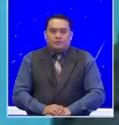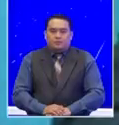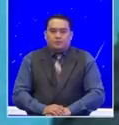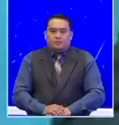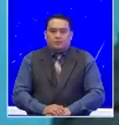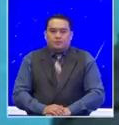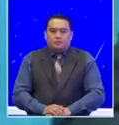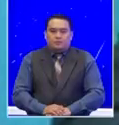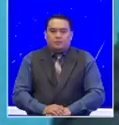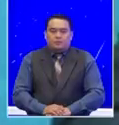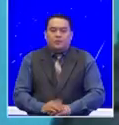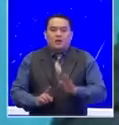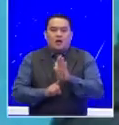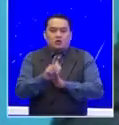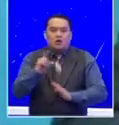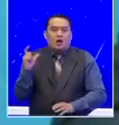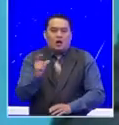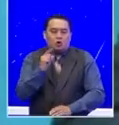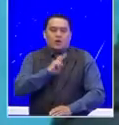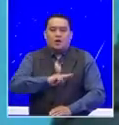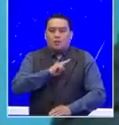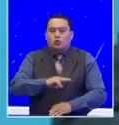И начали работать. Экономика должна